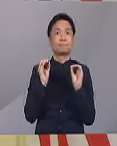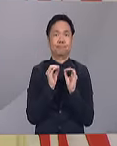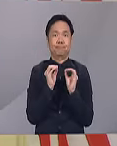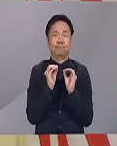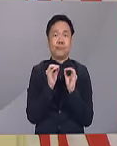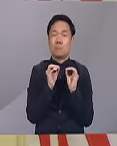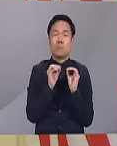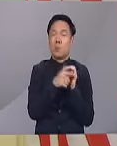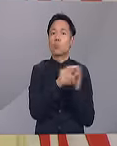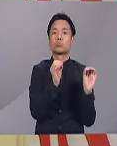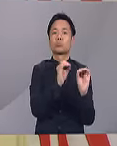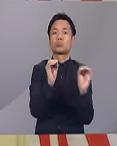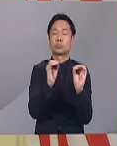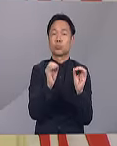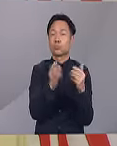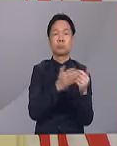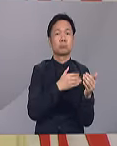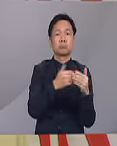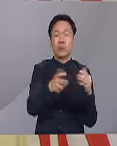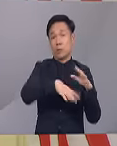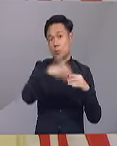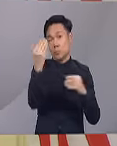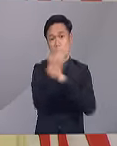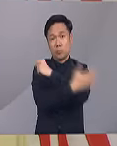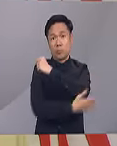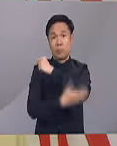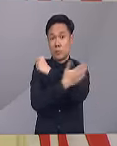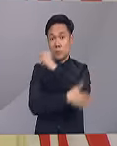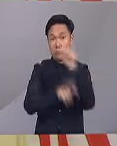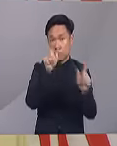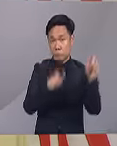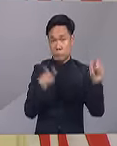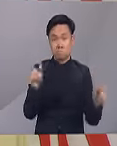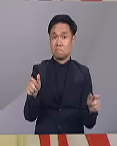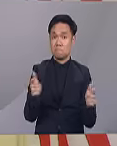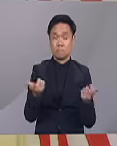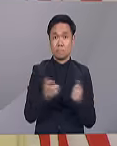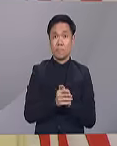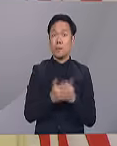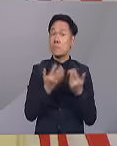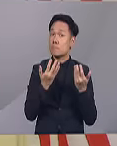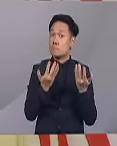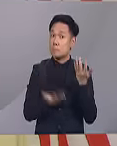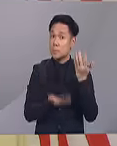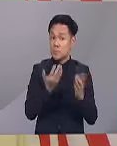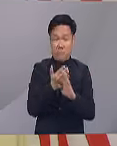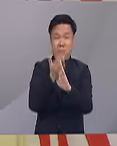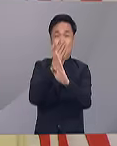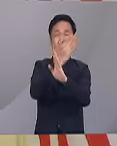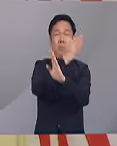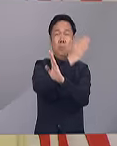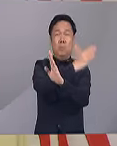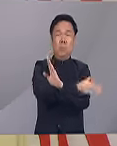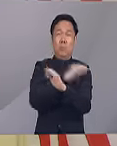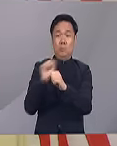Walaupun mereka terdiri daripada warga asing dan sebagainya. Mungkin mereka itu telah pun dipenjara lebih awal lagi,